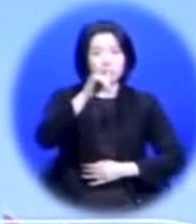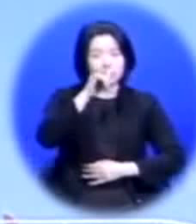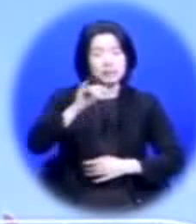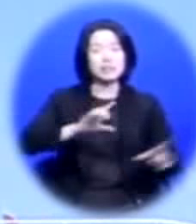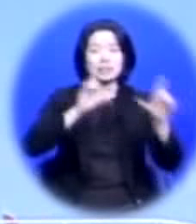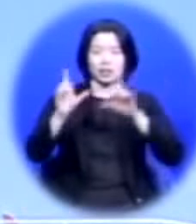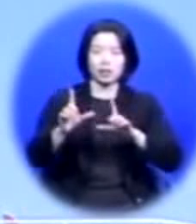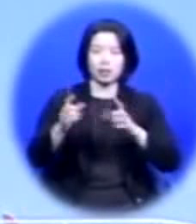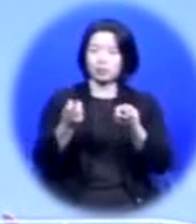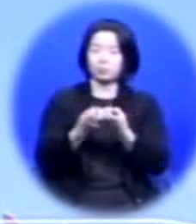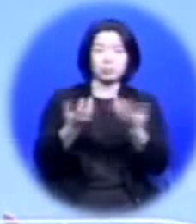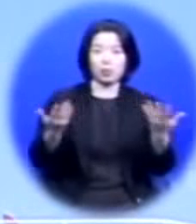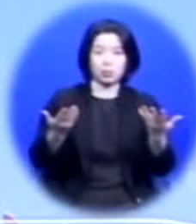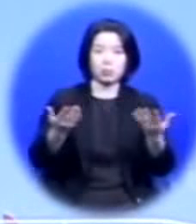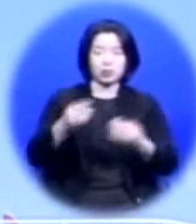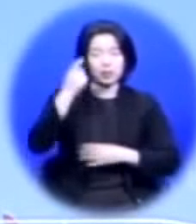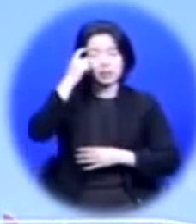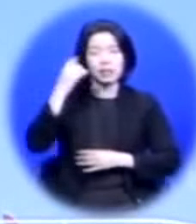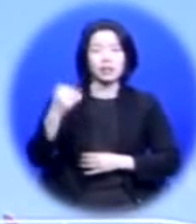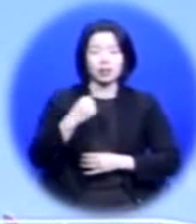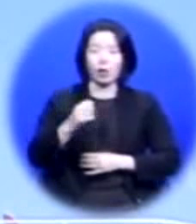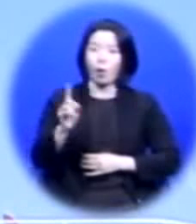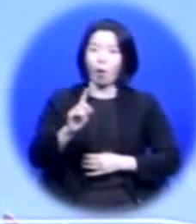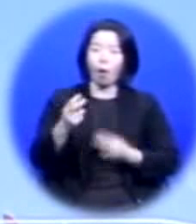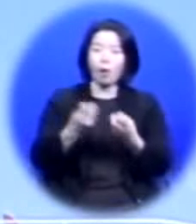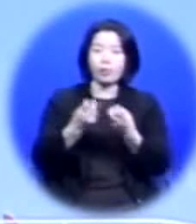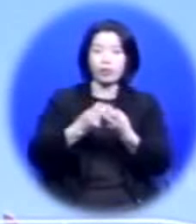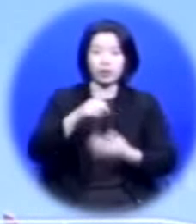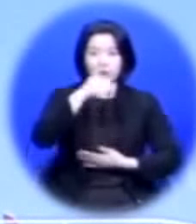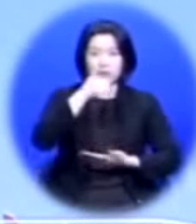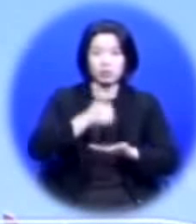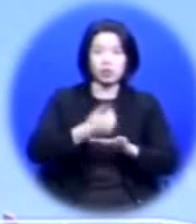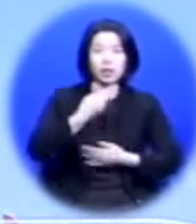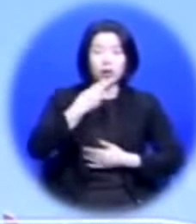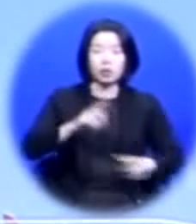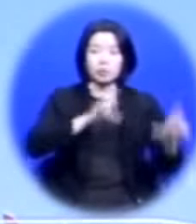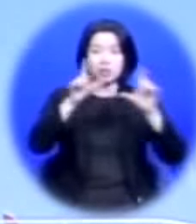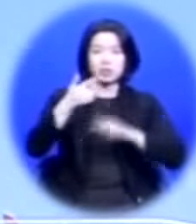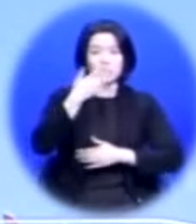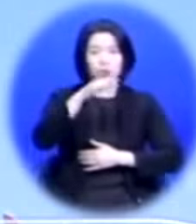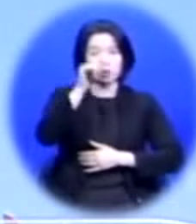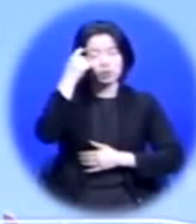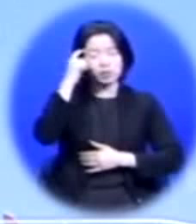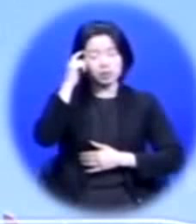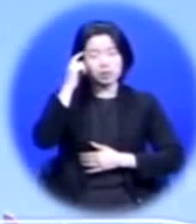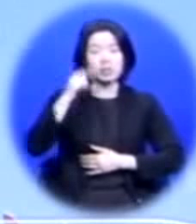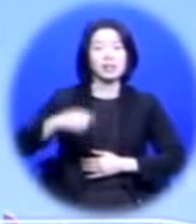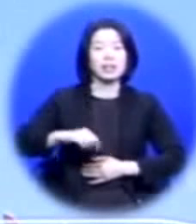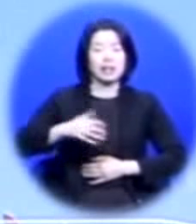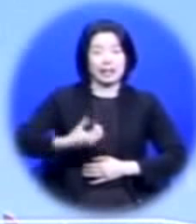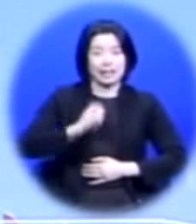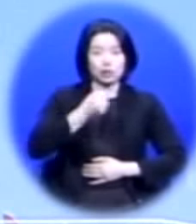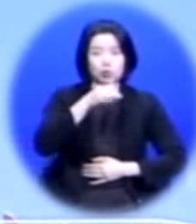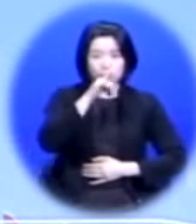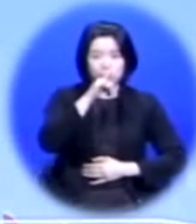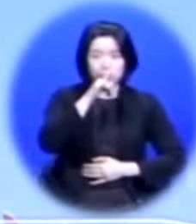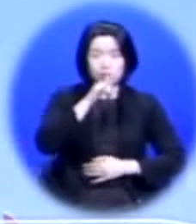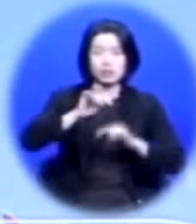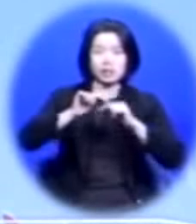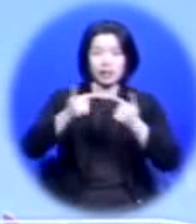어쩔 수 없는 거지 뭐 어떻게 죄 안 짓고 살라 이렇게 여러분이 생각하시고 계십니까 아니면